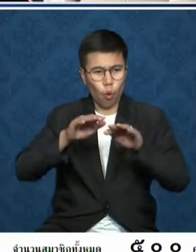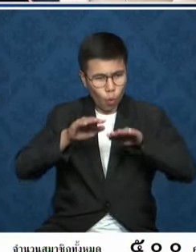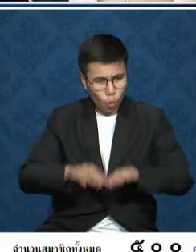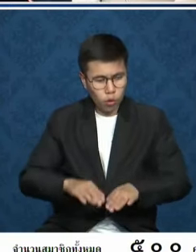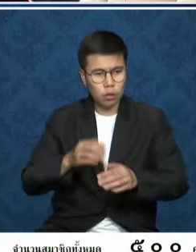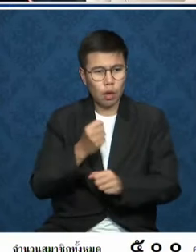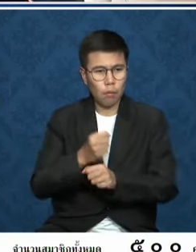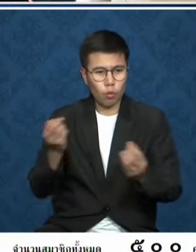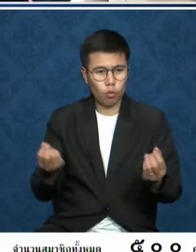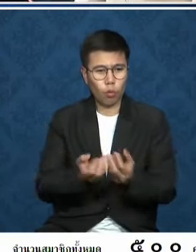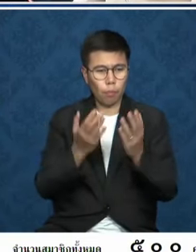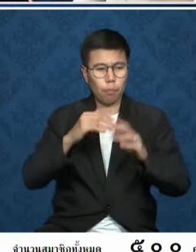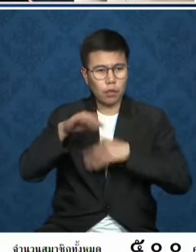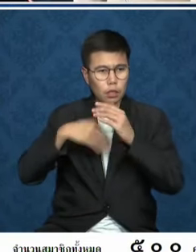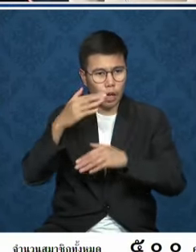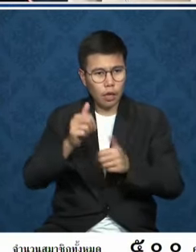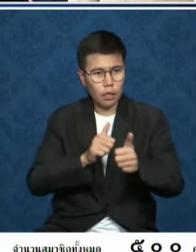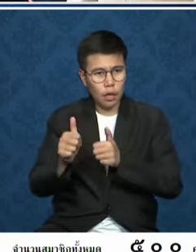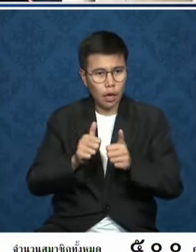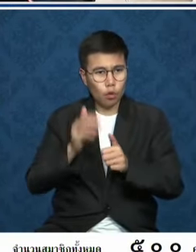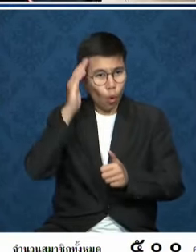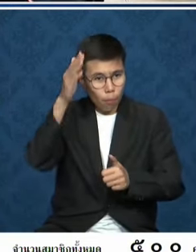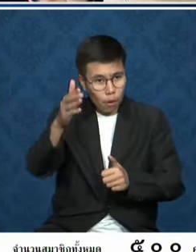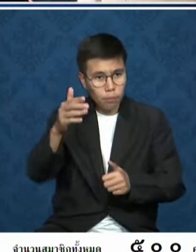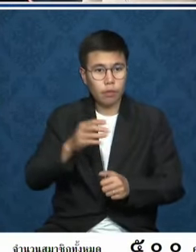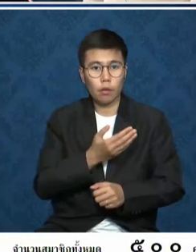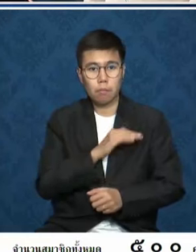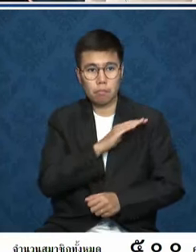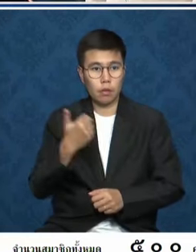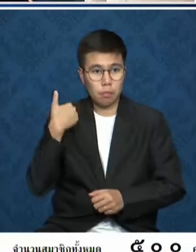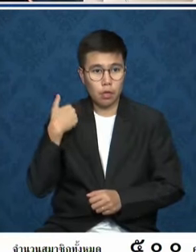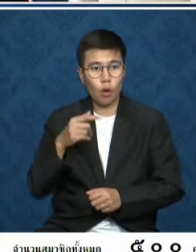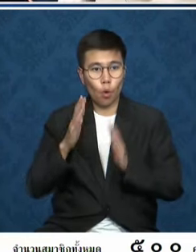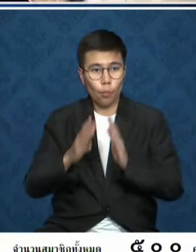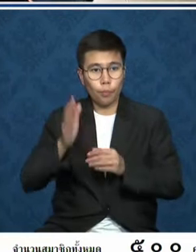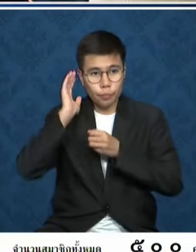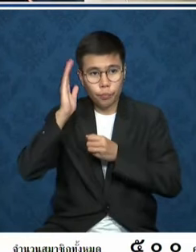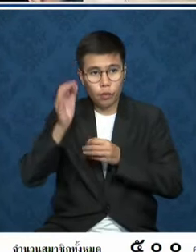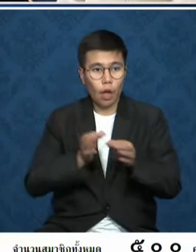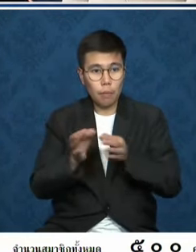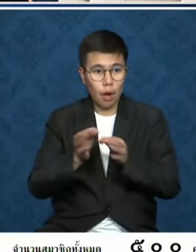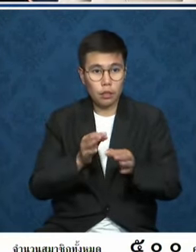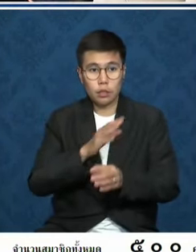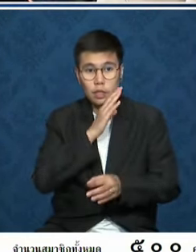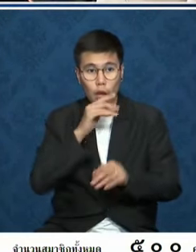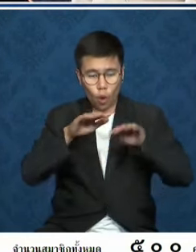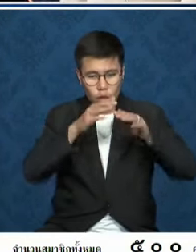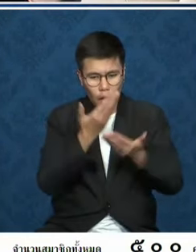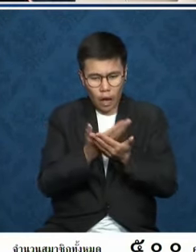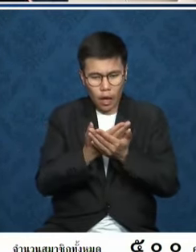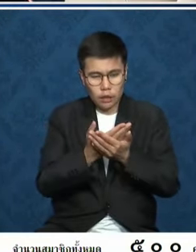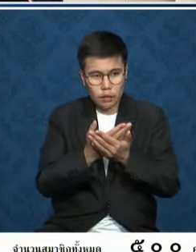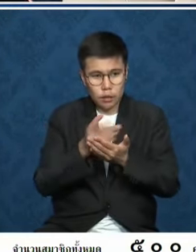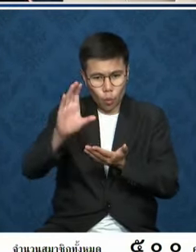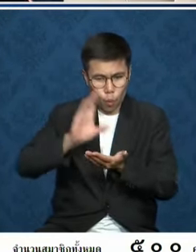ต่อการพฒนาและกแขงขนปเทศในระยะยาวไหมเดีทผู้ชีแงชวยบอกหน่อยนะครับถ้าเป็อย่นี้ต่ไป ทานจะทำอย่าง